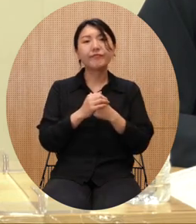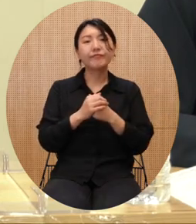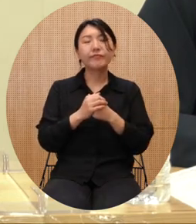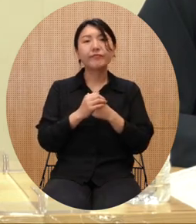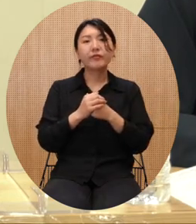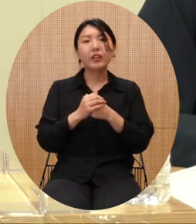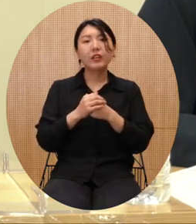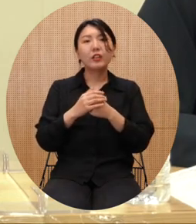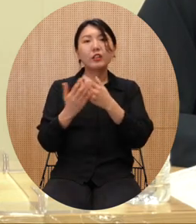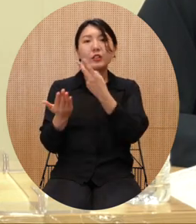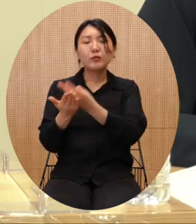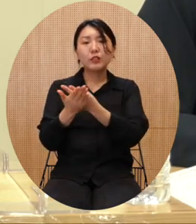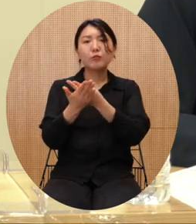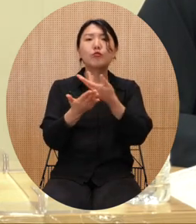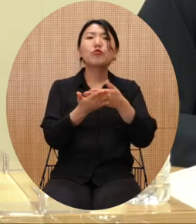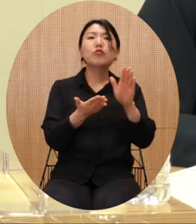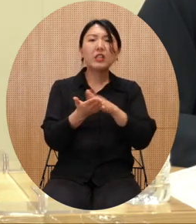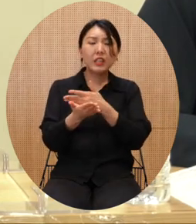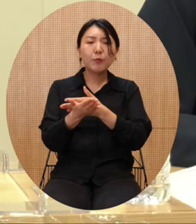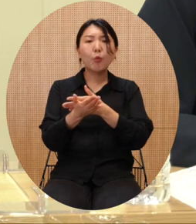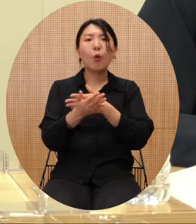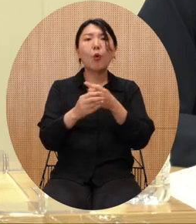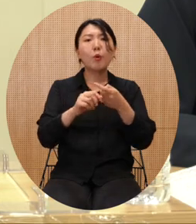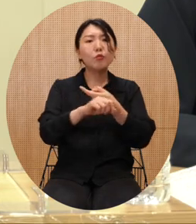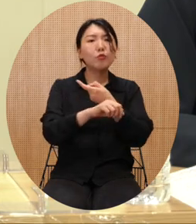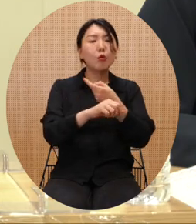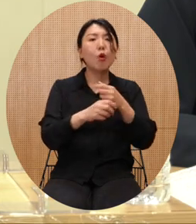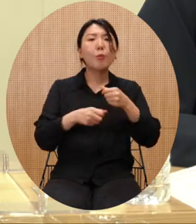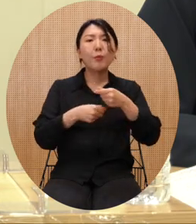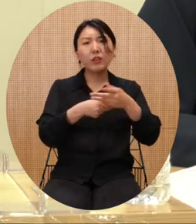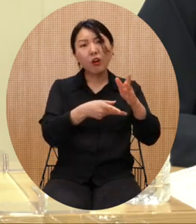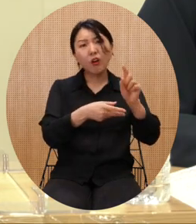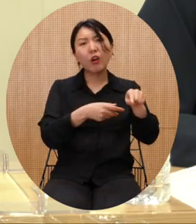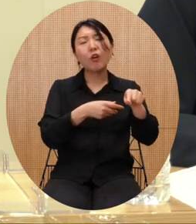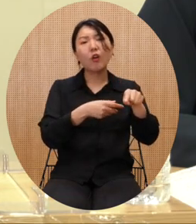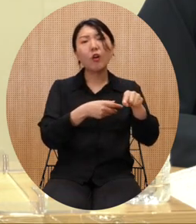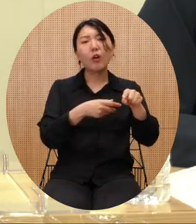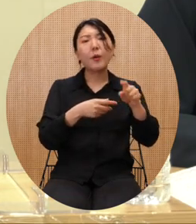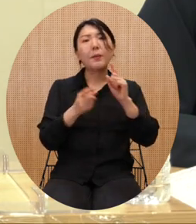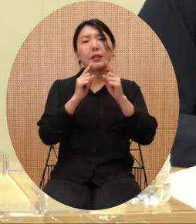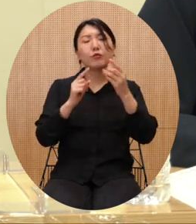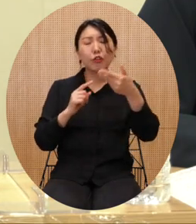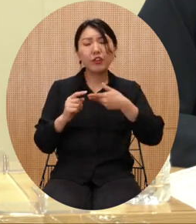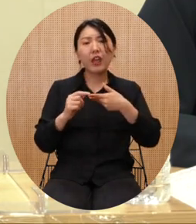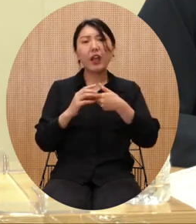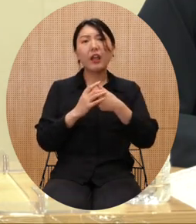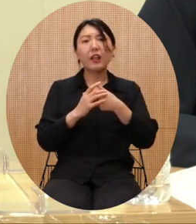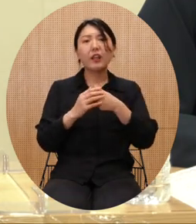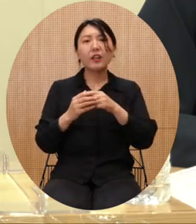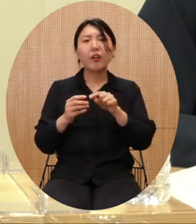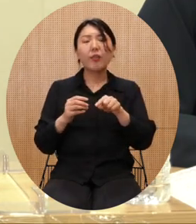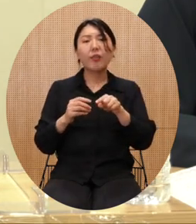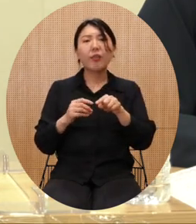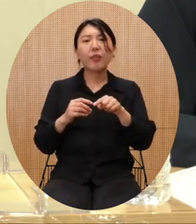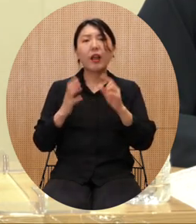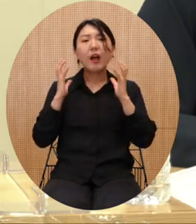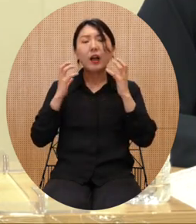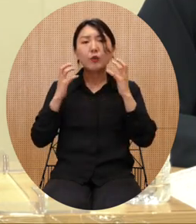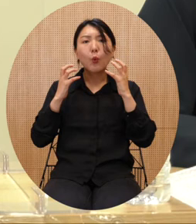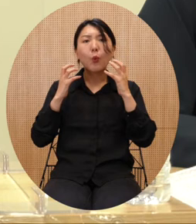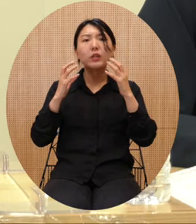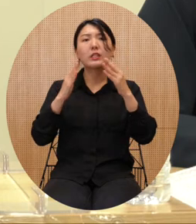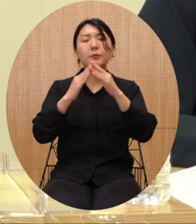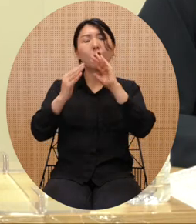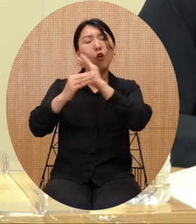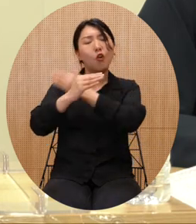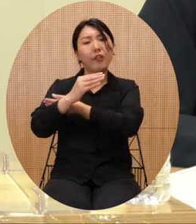그런 지금 뭐 침실 분리 기준 그리고 면적 기준 뭐 이런 부분들도 얘기를 해주셨는데요. 그러니까 이런 중앙에서의 아동